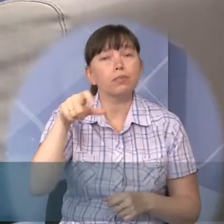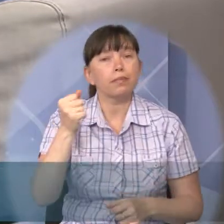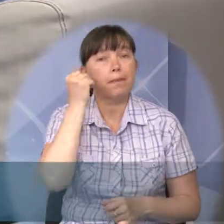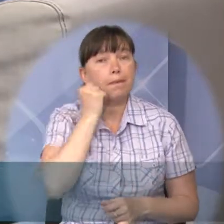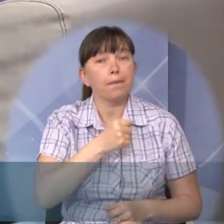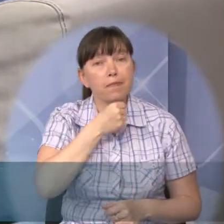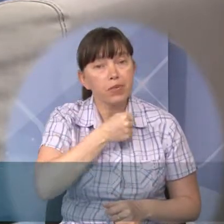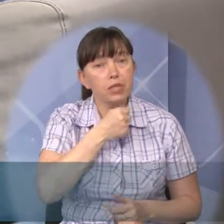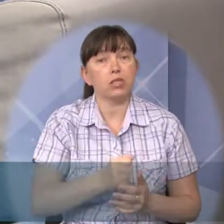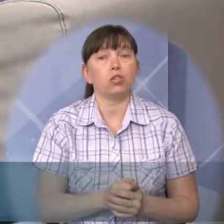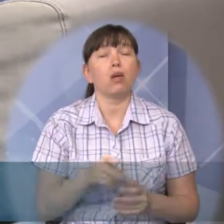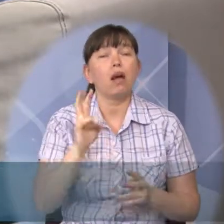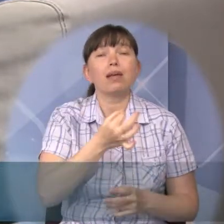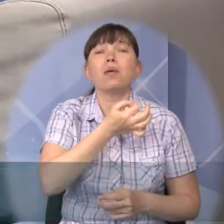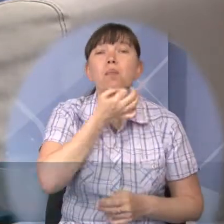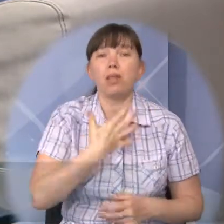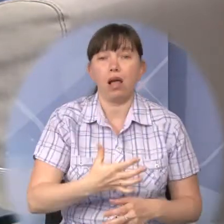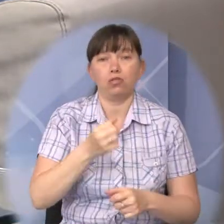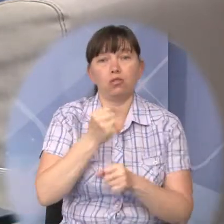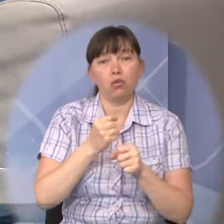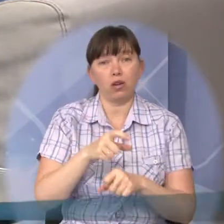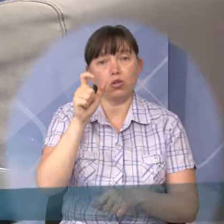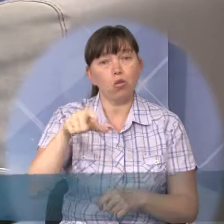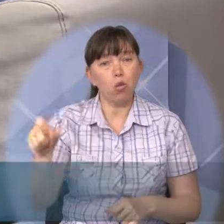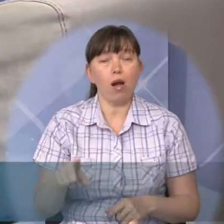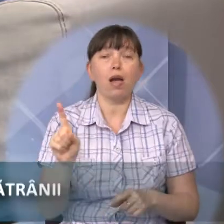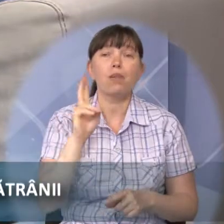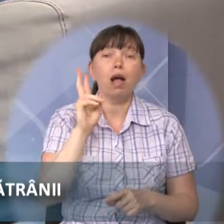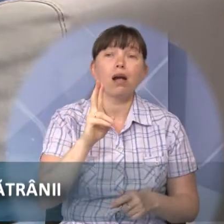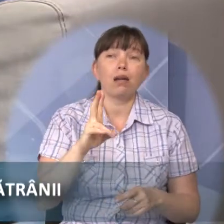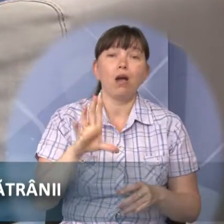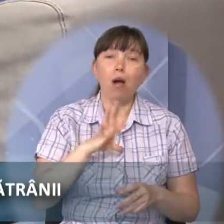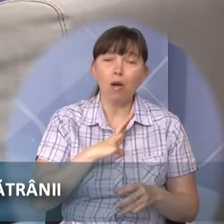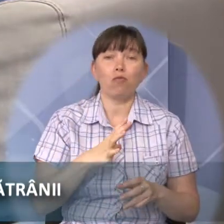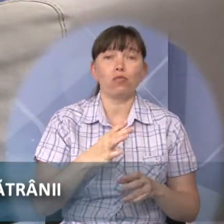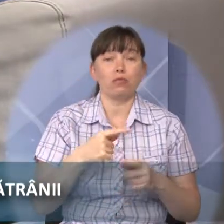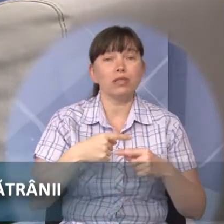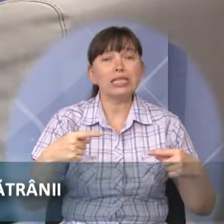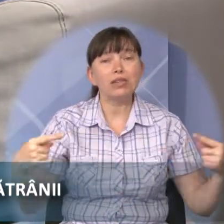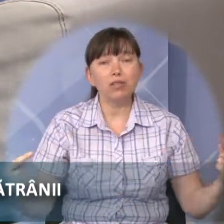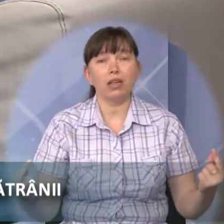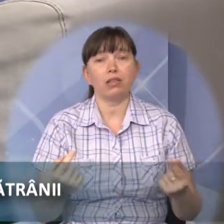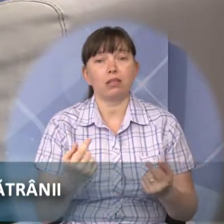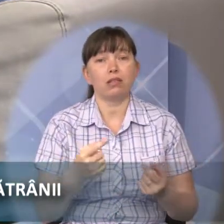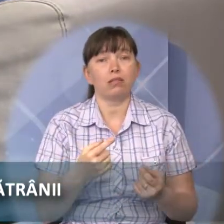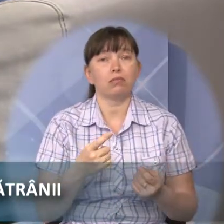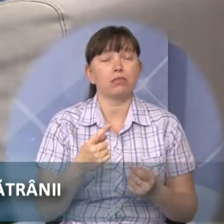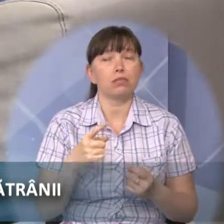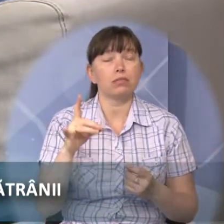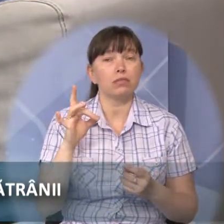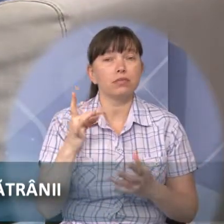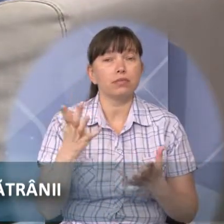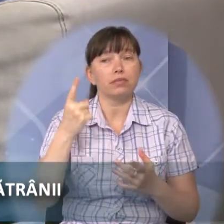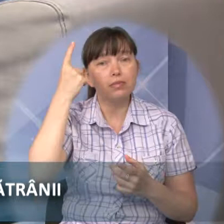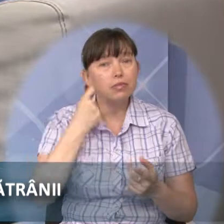vârstnicii și care îi place în primul rând să lucreze cu oamenii, că am mai avut diferite sunete din partea